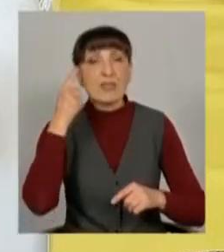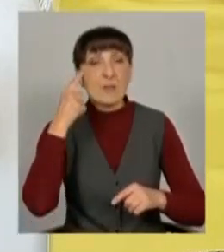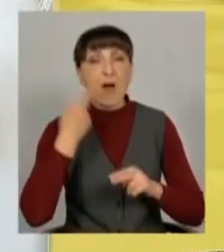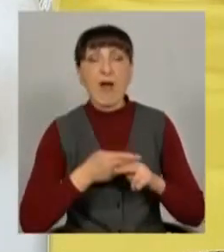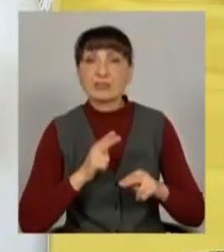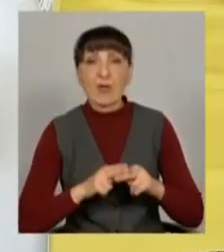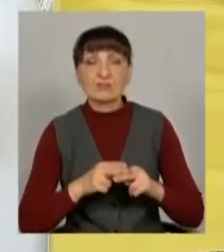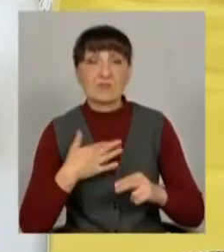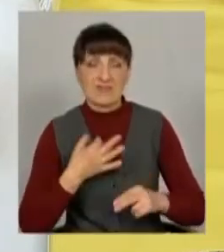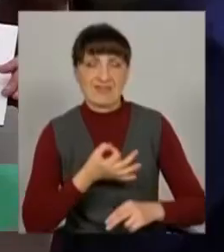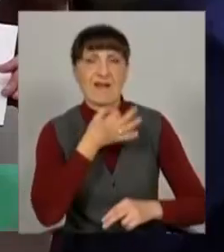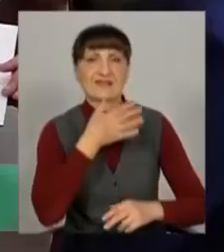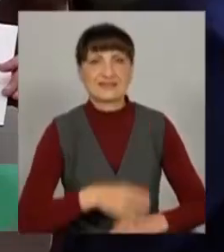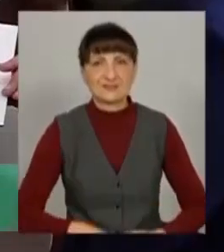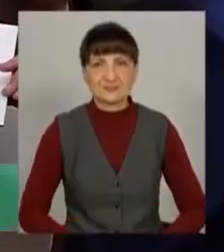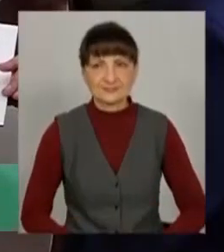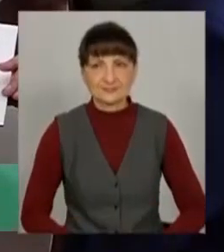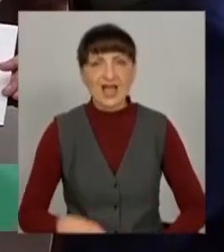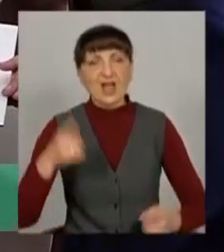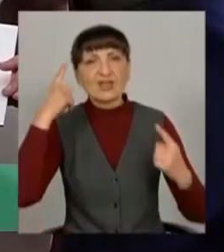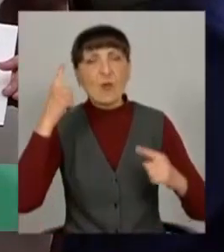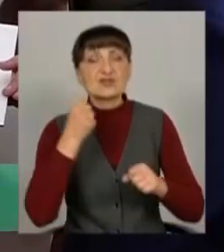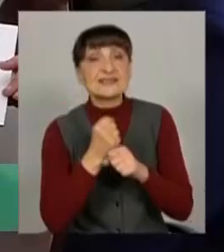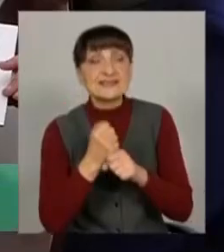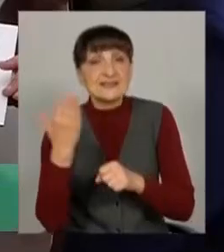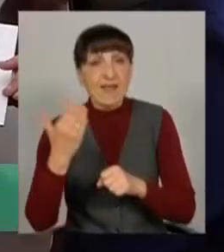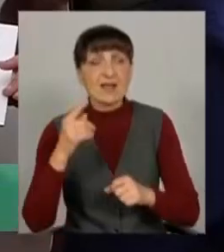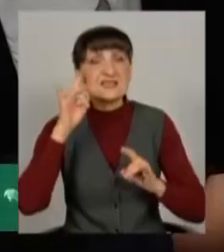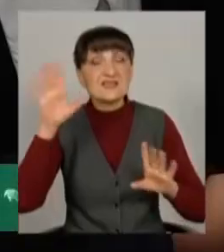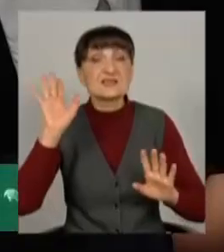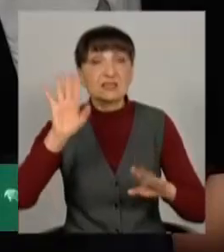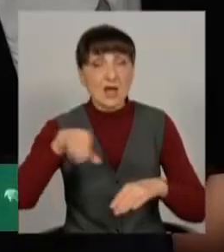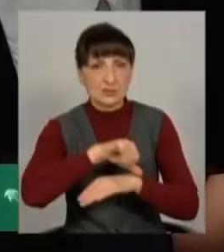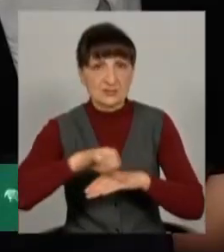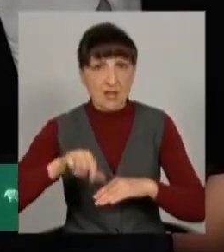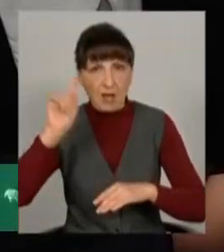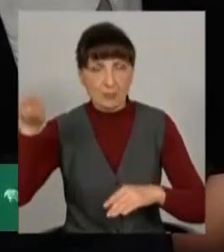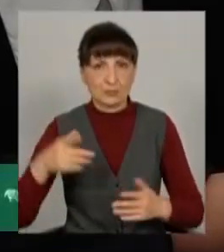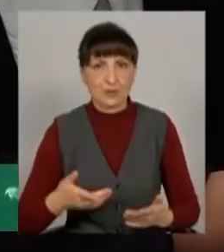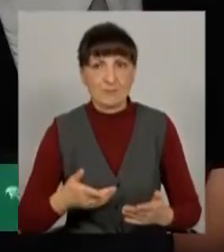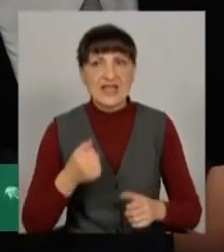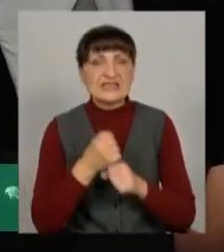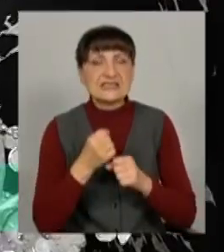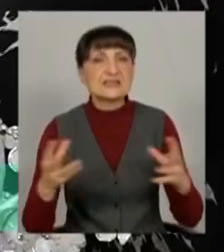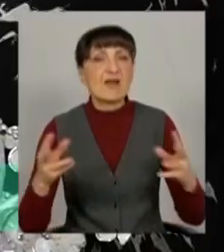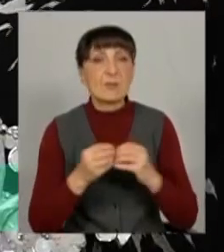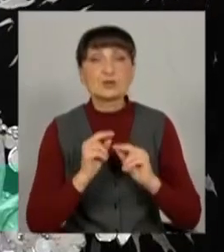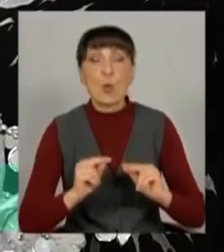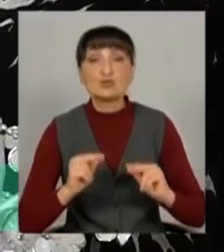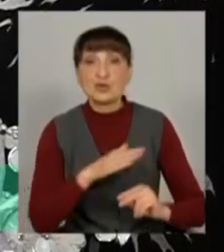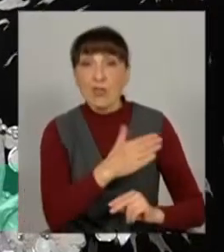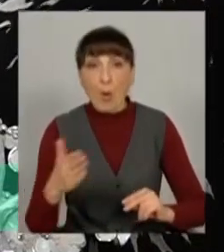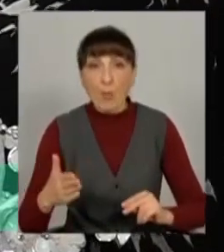что это дело мне близко творческие изделия мастера извест и залами нашей СТ с учениками